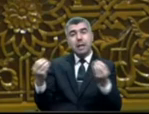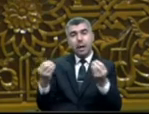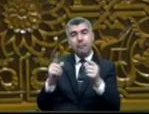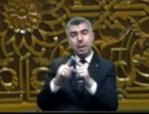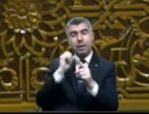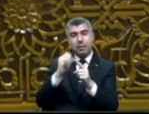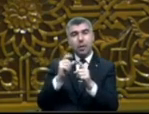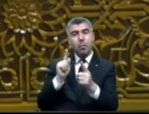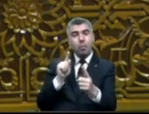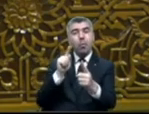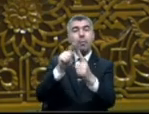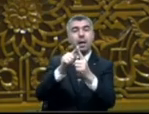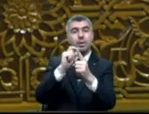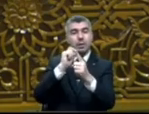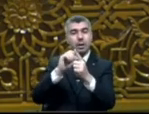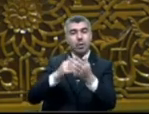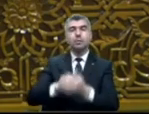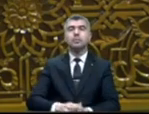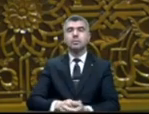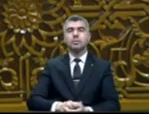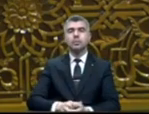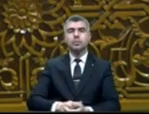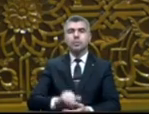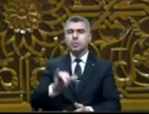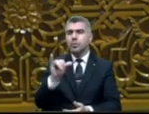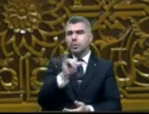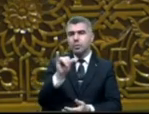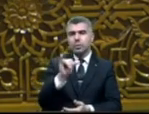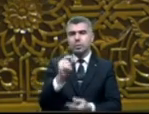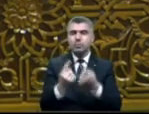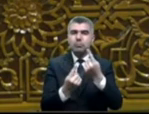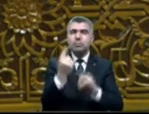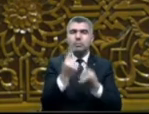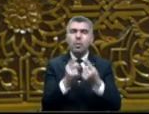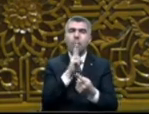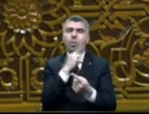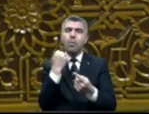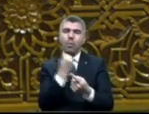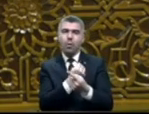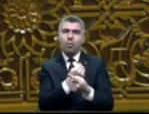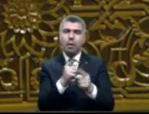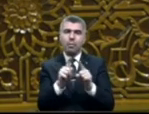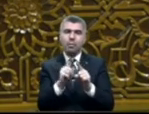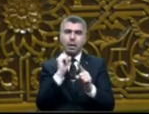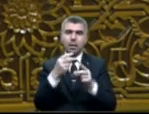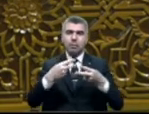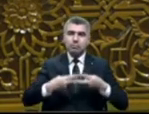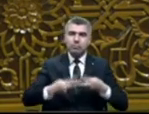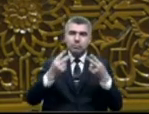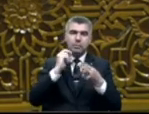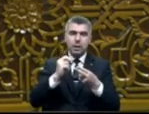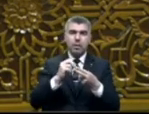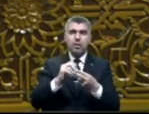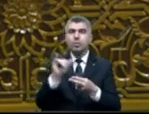والغير المباشرة. السيدة الوزيرة، متى ستتجاوز الحكومة في شخص كنا منطق التصريحات المعبرة عن